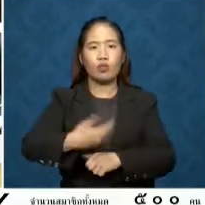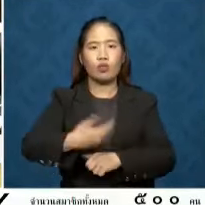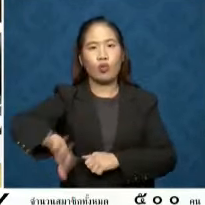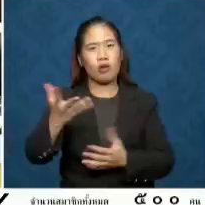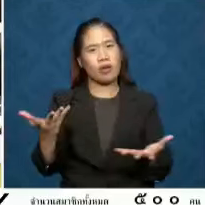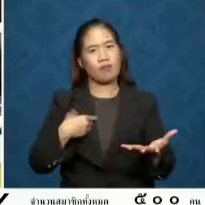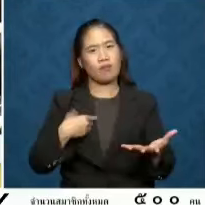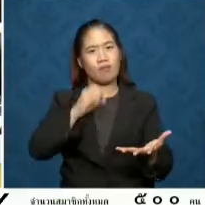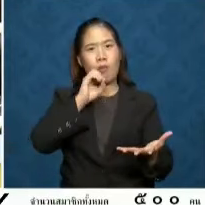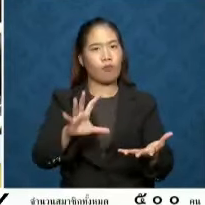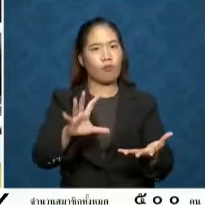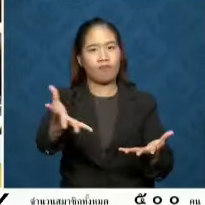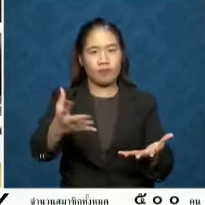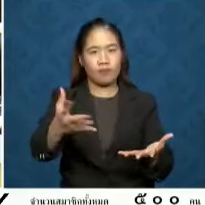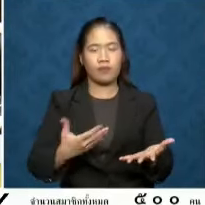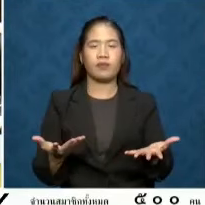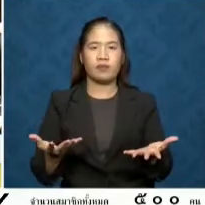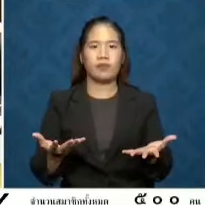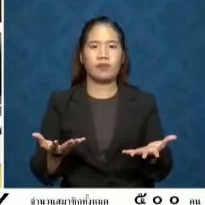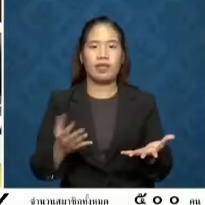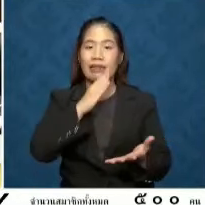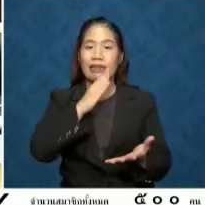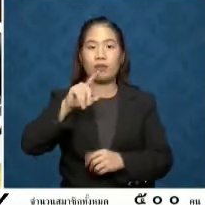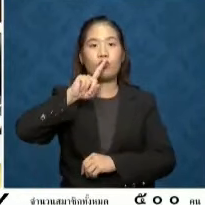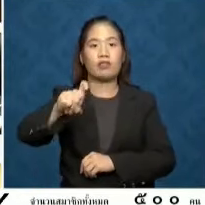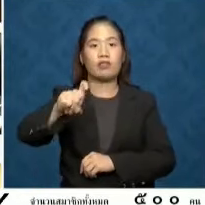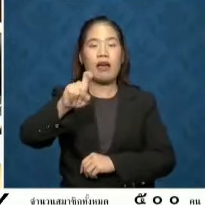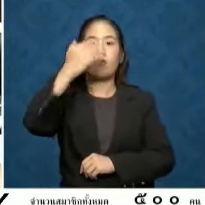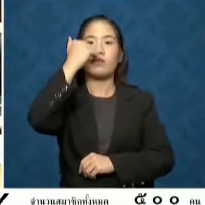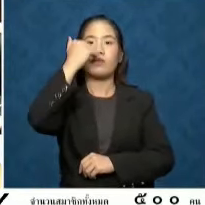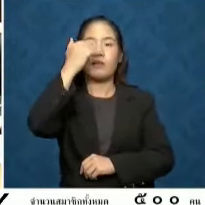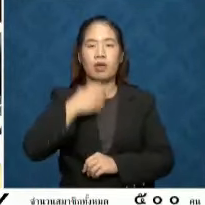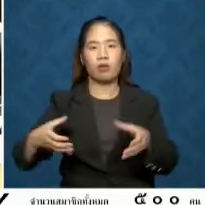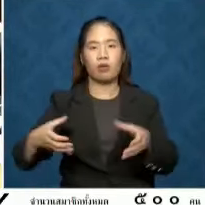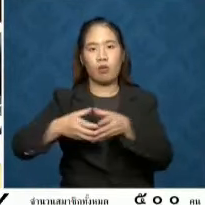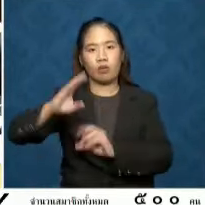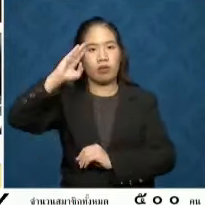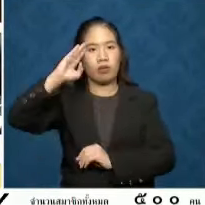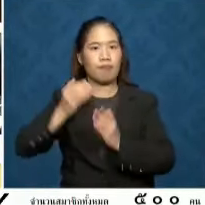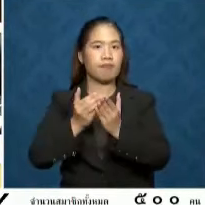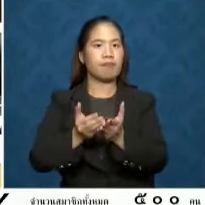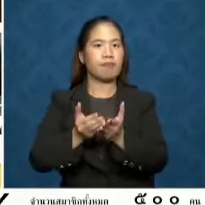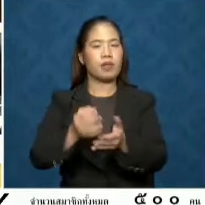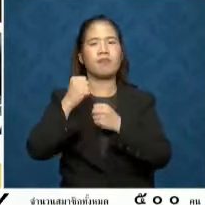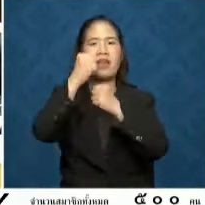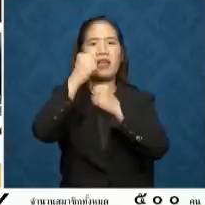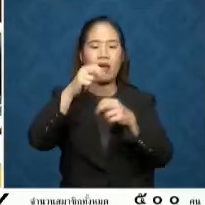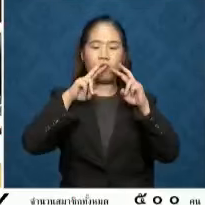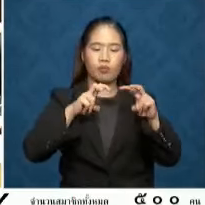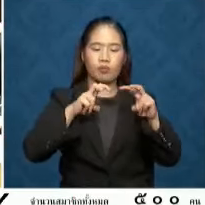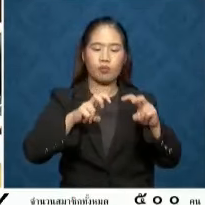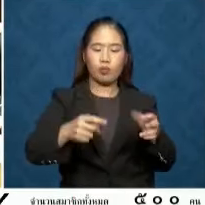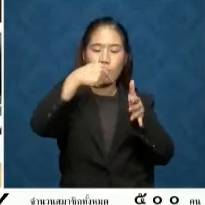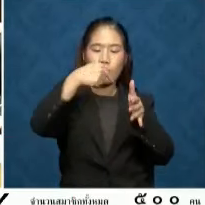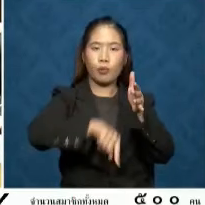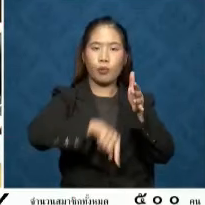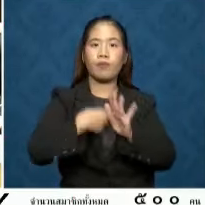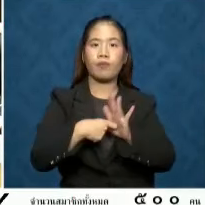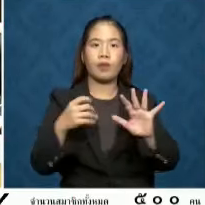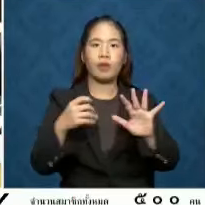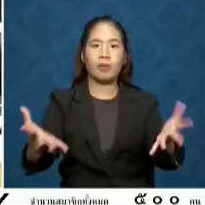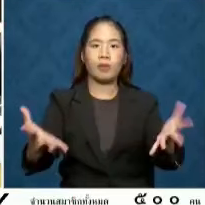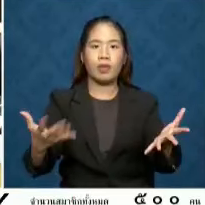เหล่านี้ถ้าถามว่าทำไมกองทัพเรือถึงไม่พยายามจะหาข้อพิสูจน์หาข้อเท็จจริงว่ามัน